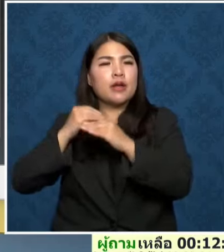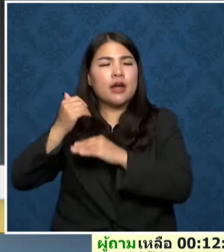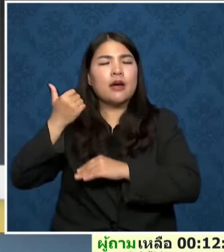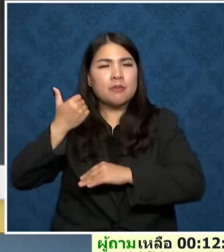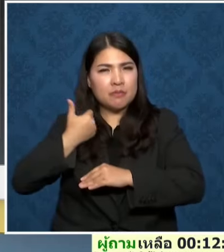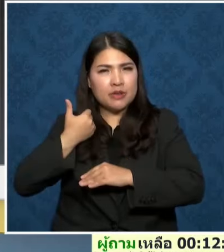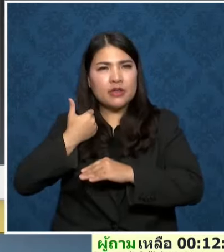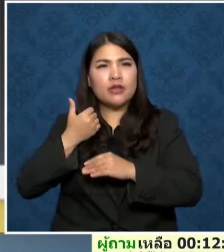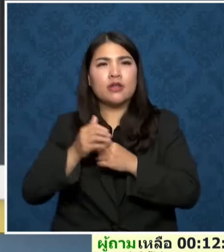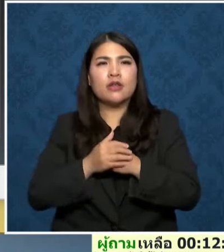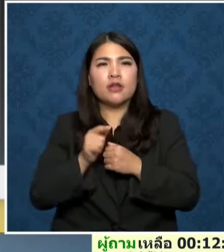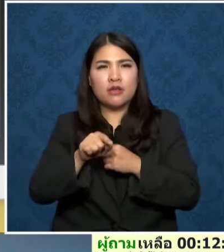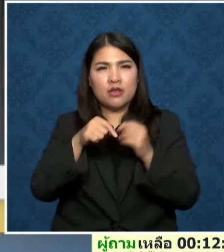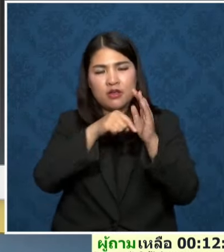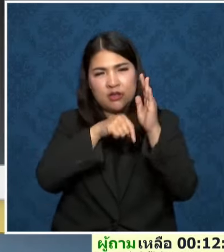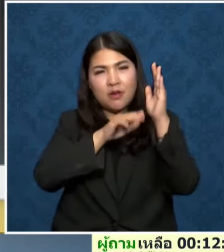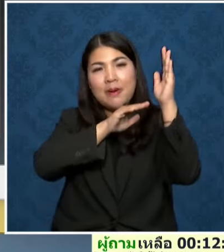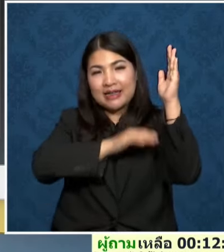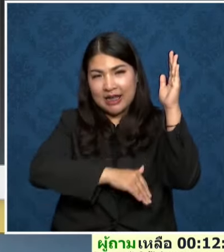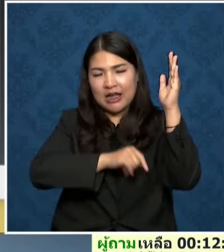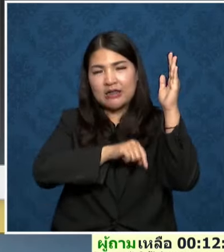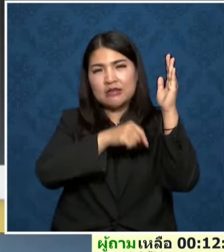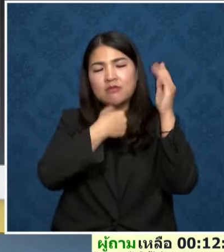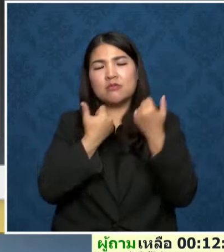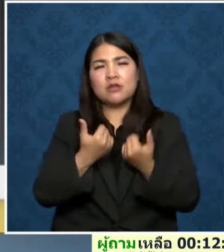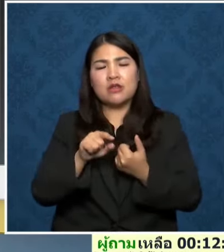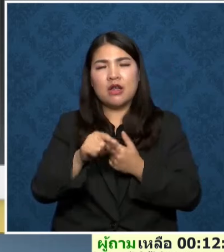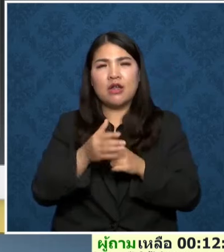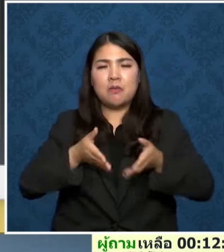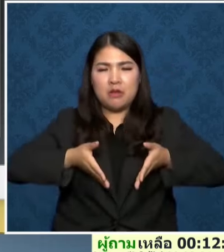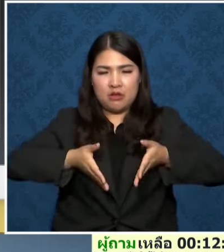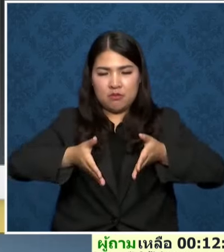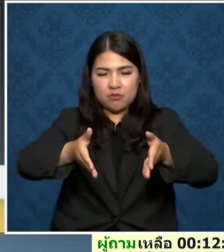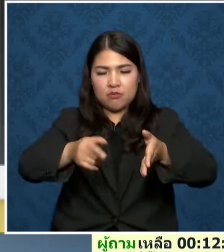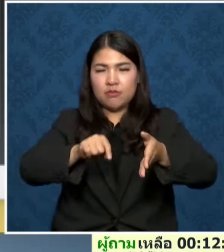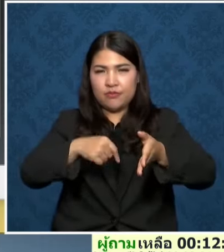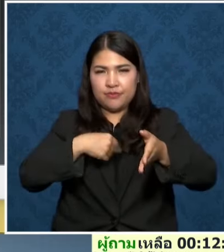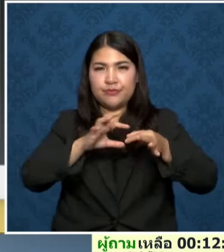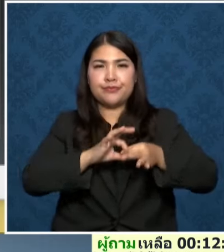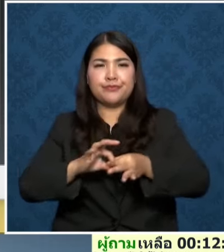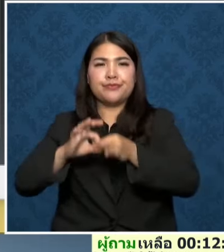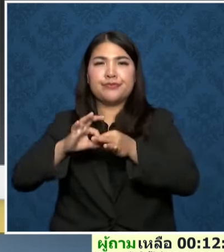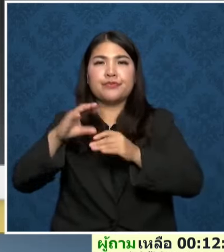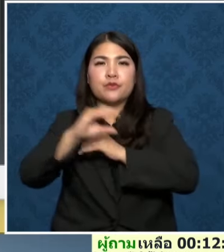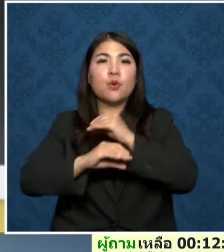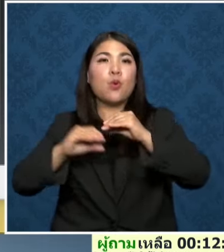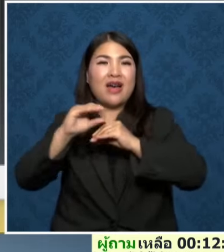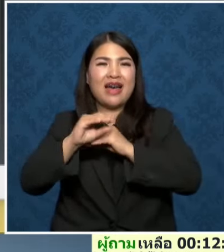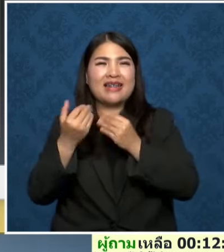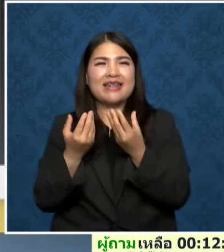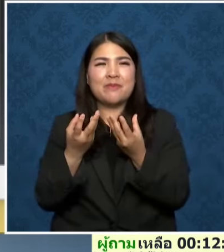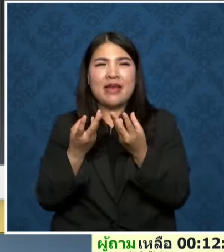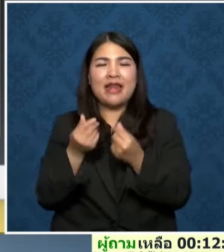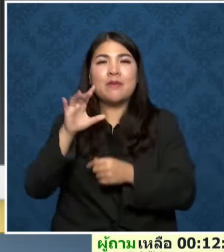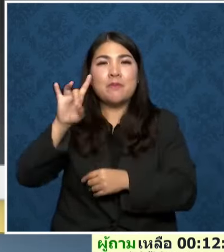มและเป็เส้นทางต่อเนื่องสอดรบคลงการพัฒนาหลวงพิเศษ ระบ่างเมืองหลวงพเมือง